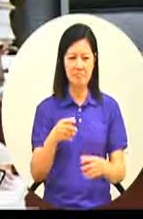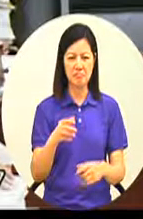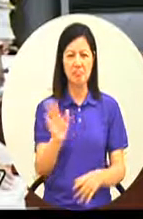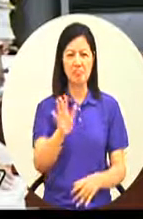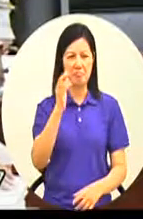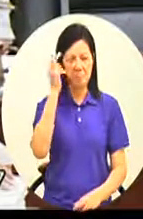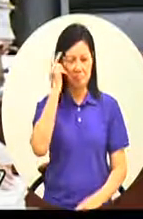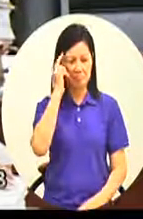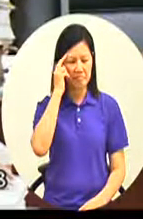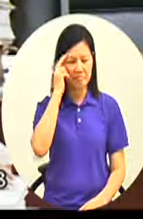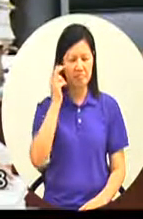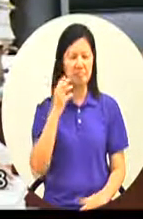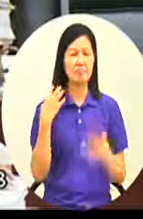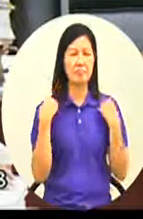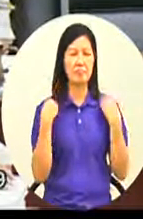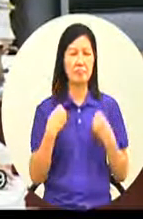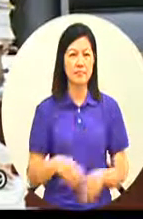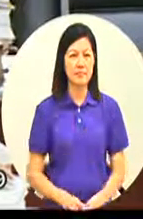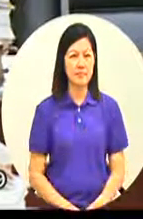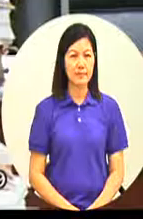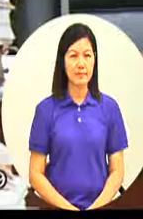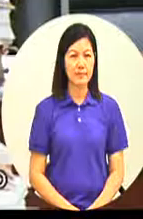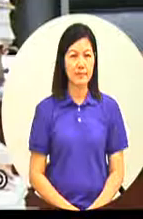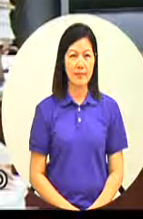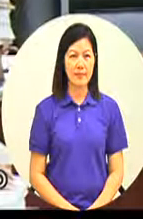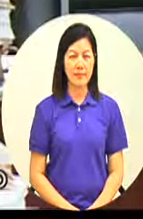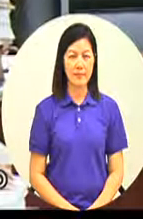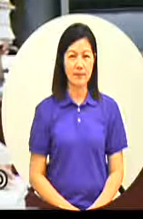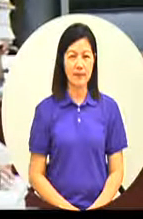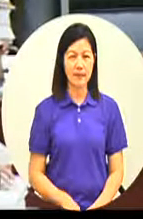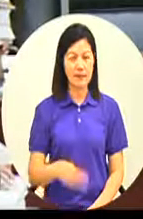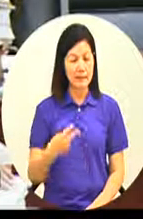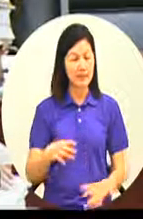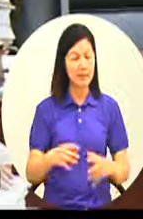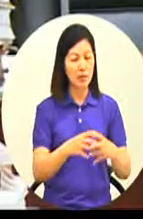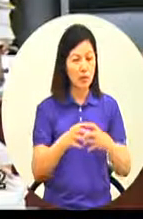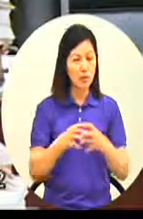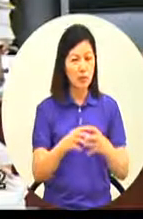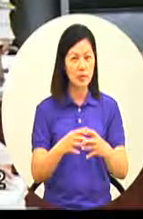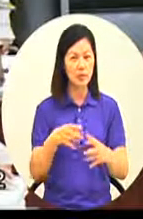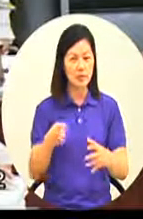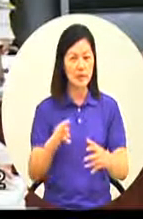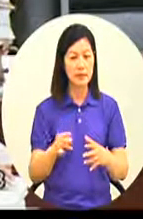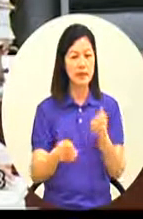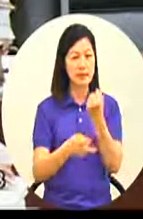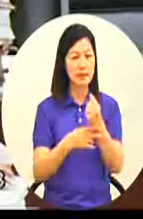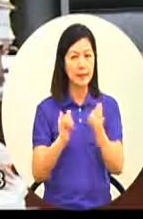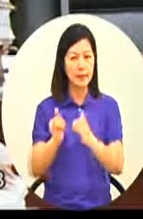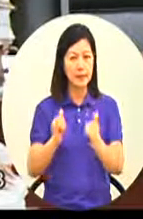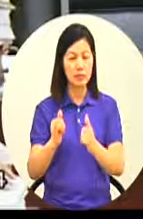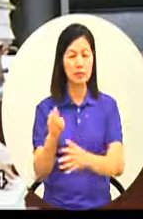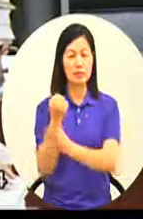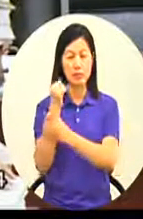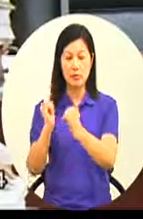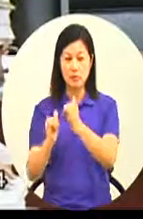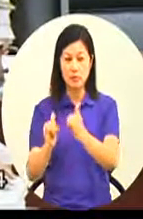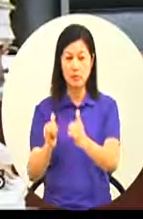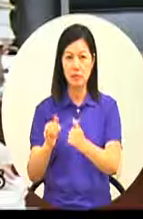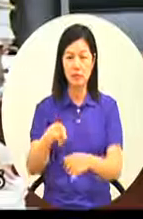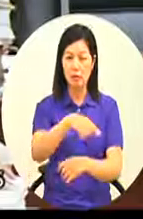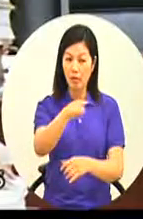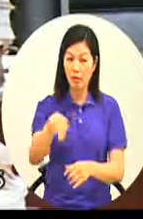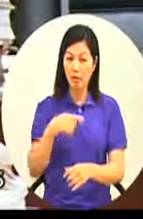那造成这个意见。那事实上我跟他们团体也好，跟李明也好，跟支持者也好，事实上